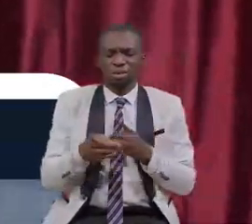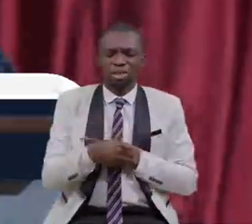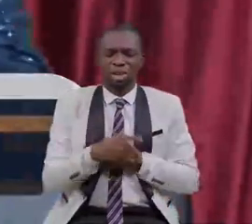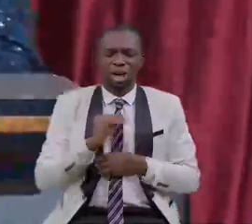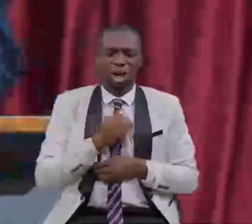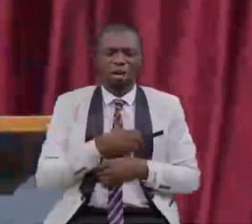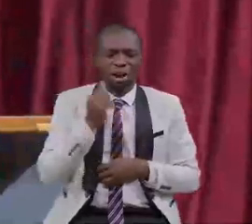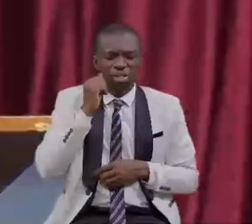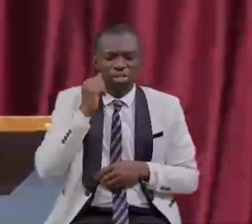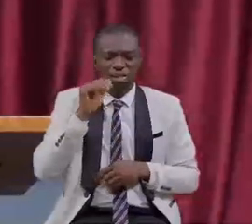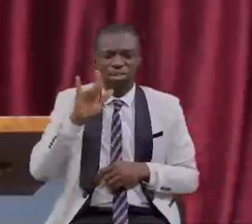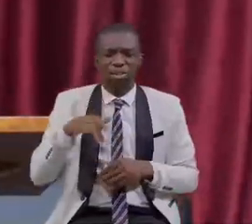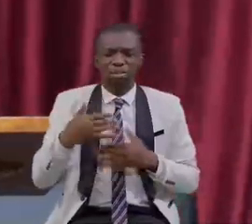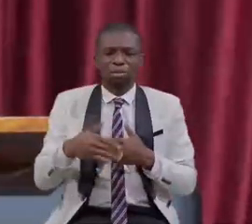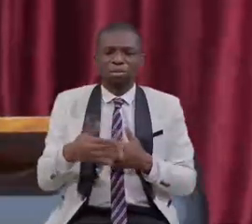quotidien. »